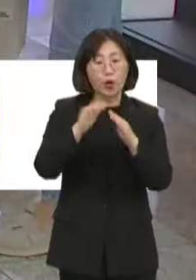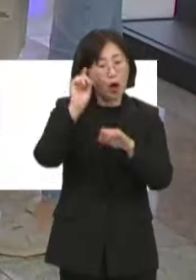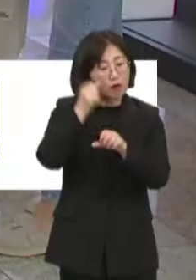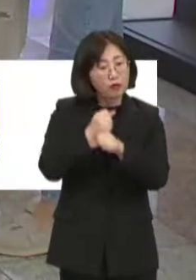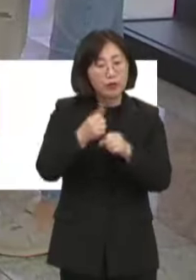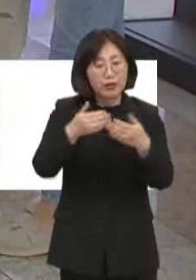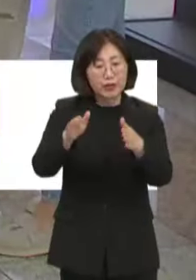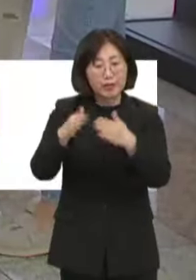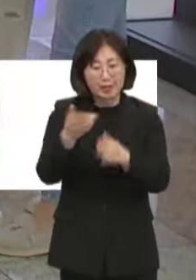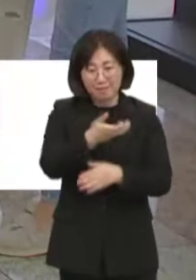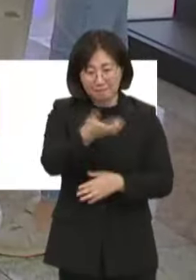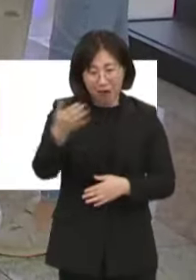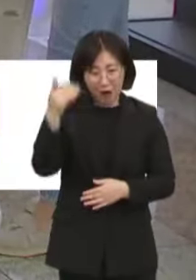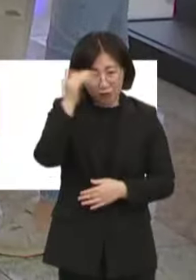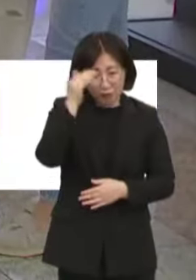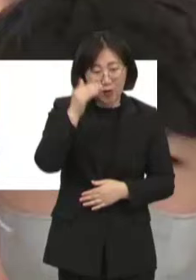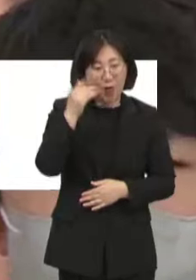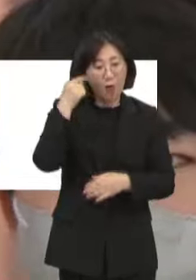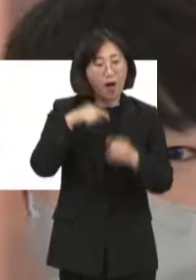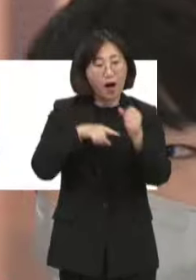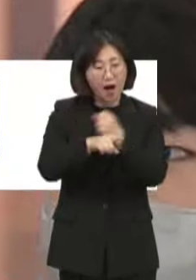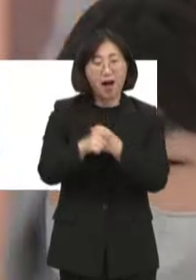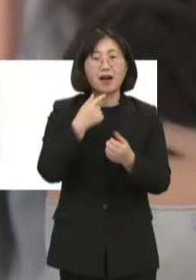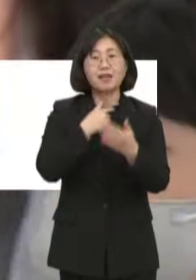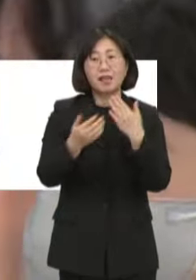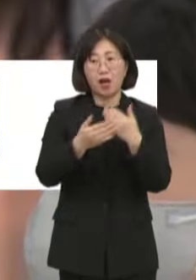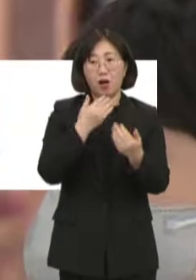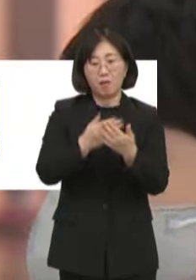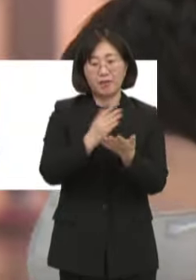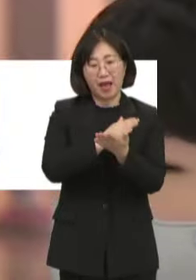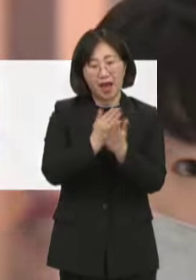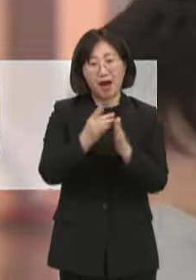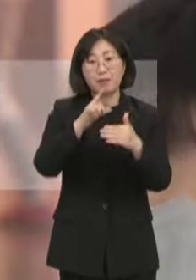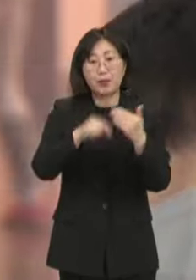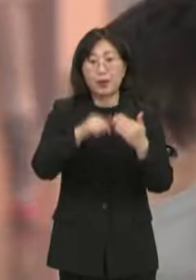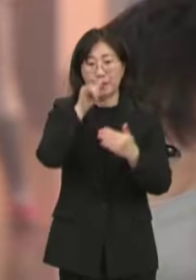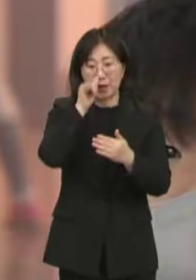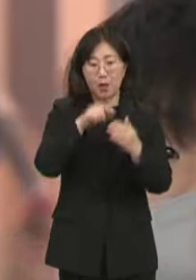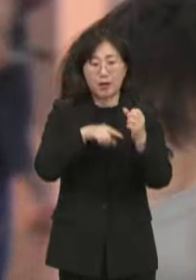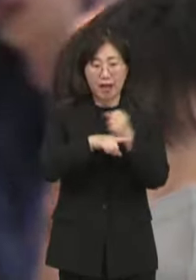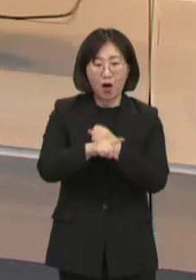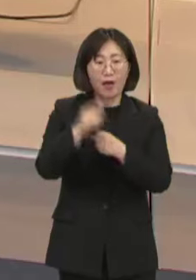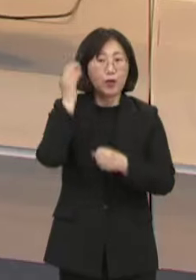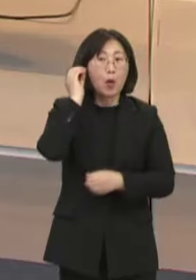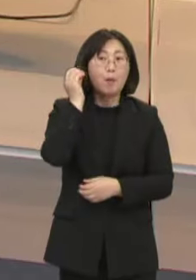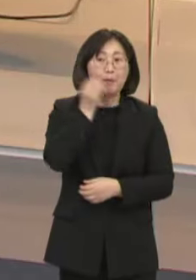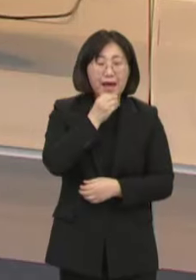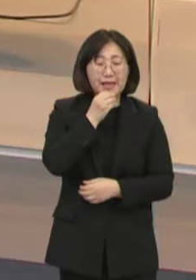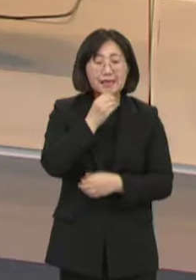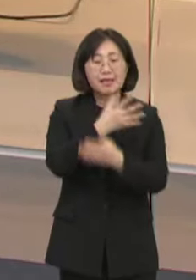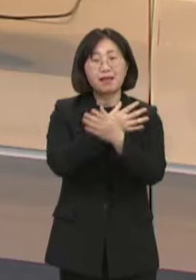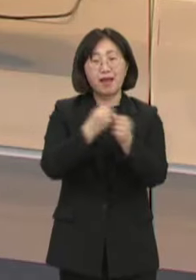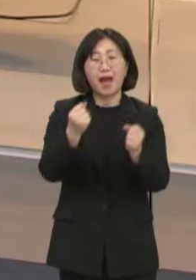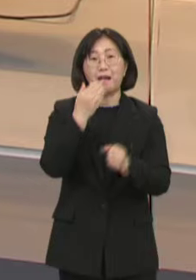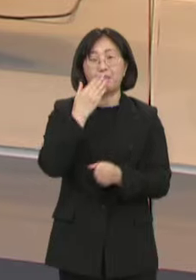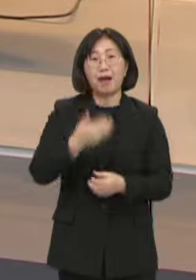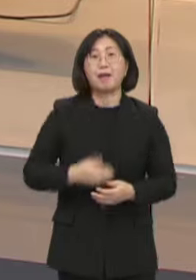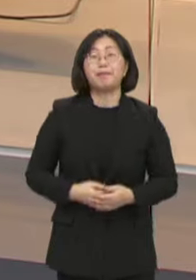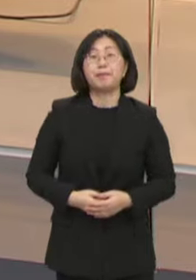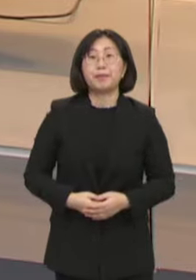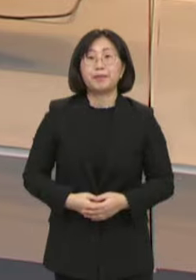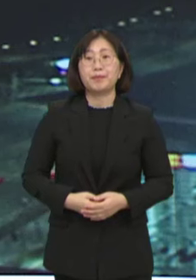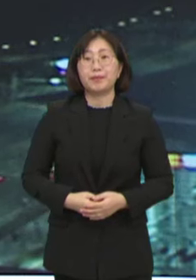투어와 과학체험 등 다양한 프로그램들이 진행되며 대전 사이언스 투어 누리집에서 예약할 수 있습니다.